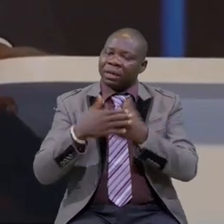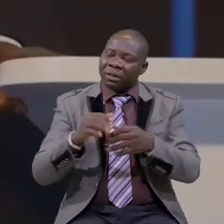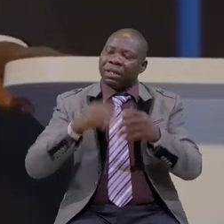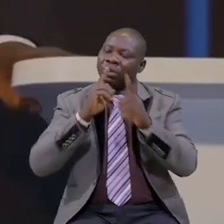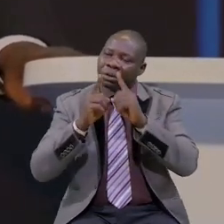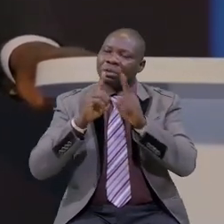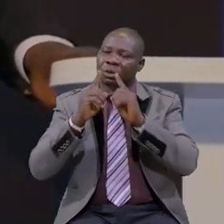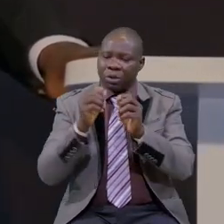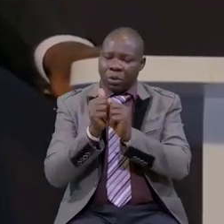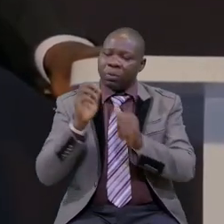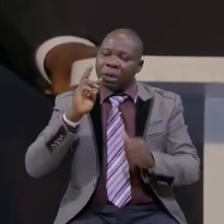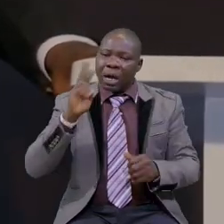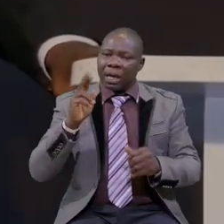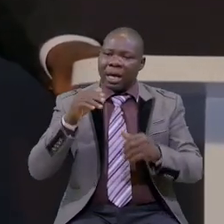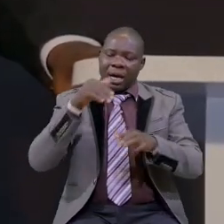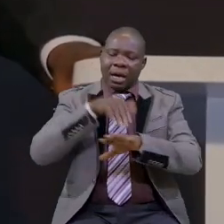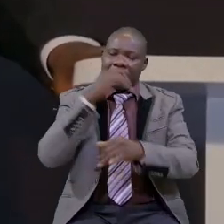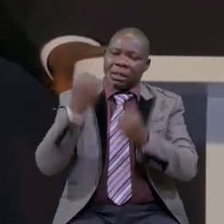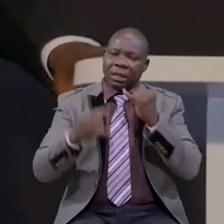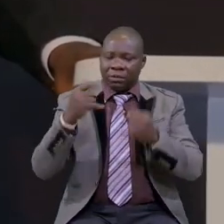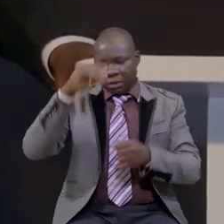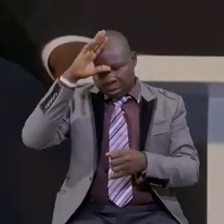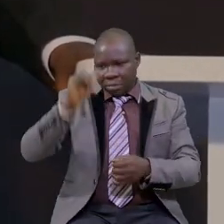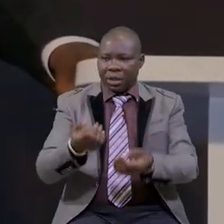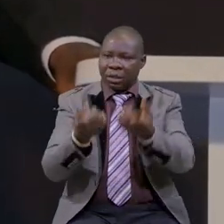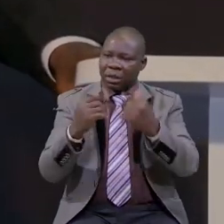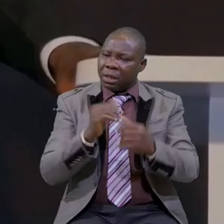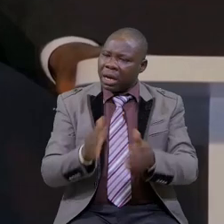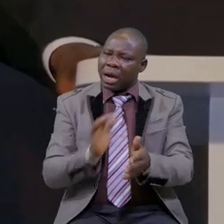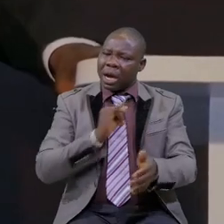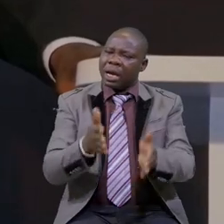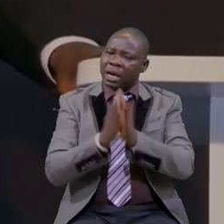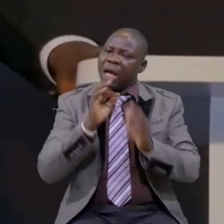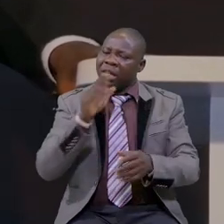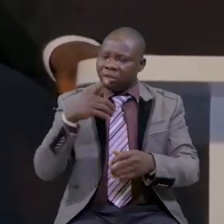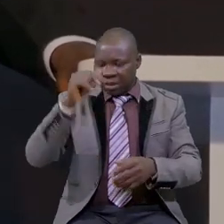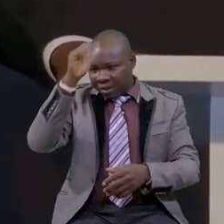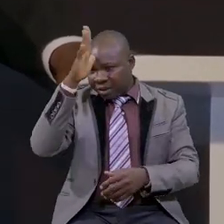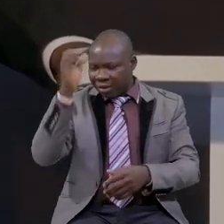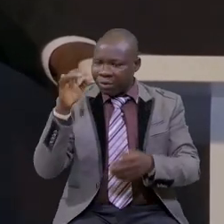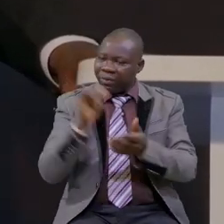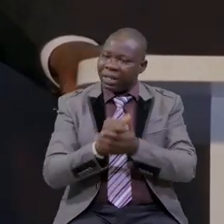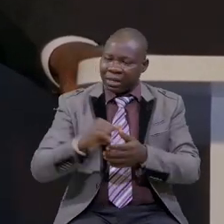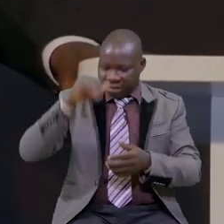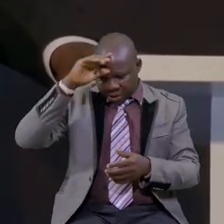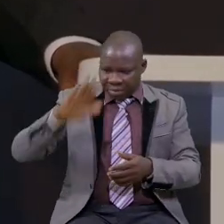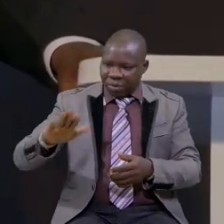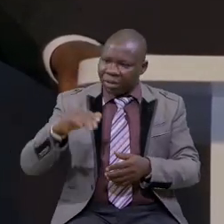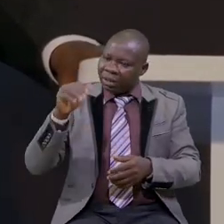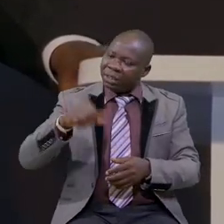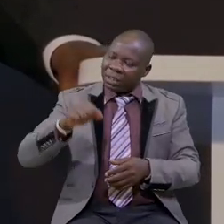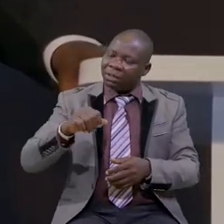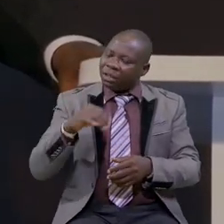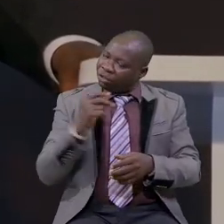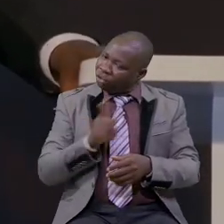on lui a donc fait les leçons du disciple. Finalement, l'homme est venu. J'ai dit, est-ce que c'est toi le père de ce garçon? Il dit, oui. J'ai dit, ce que Jésus a fait à ton